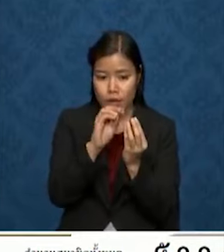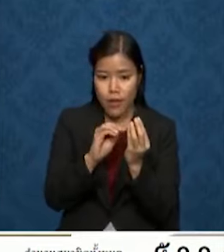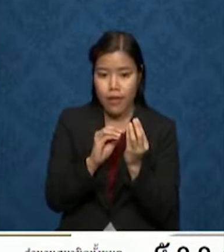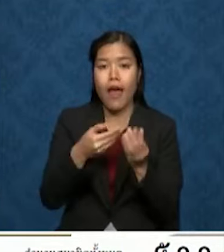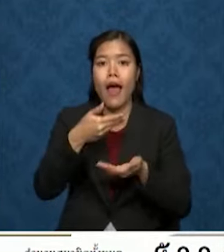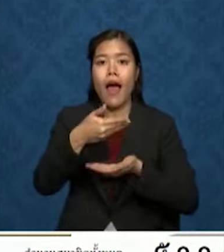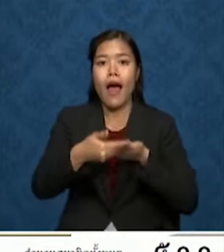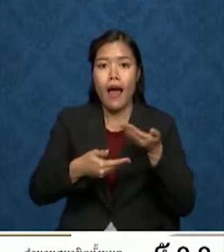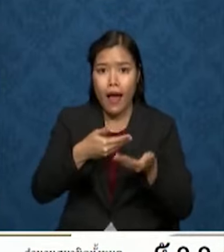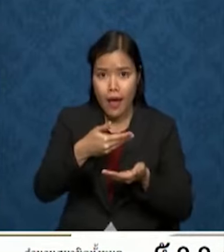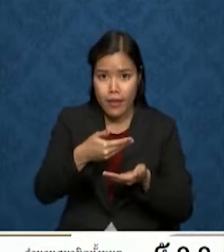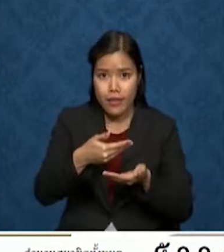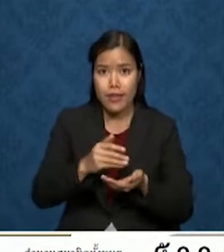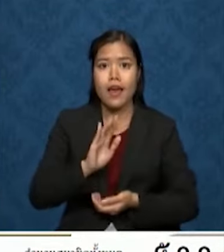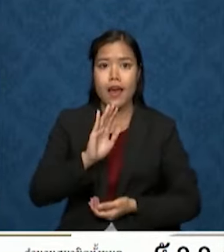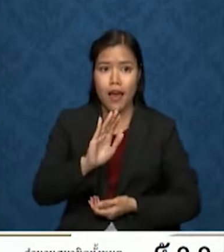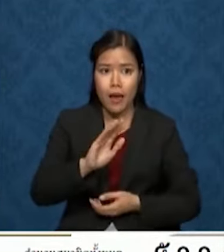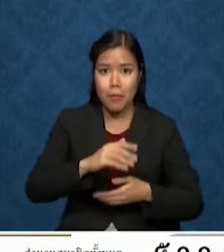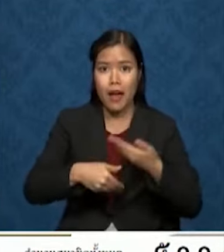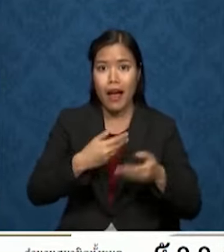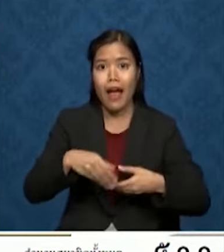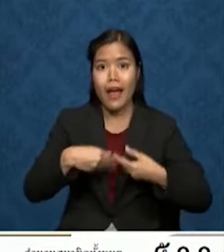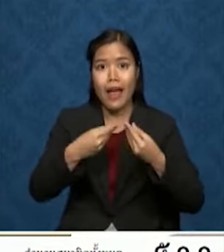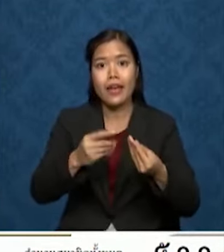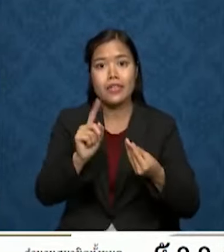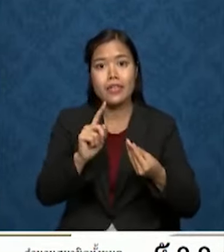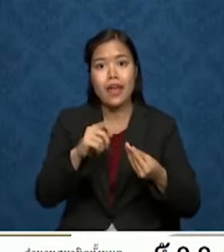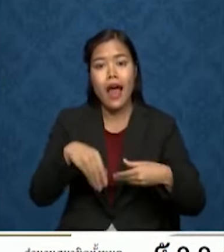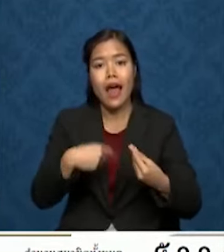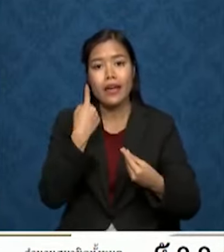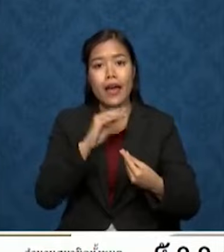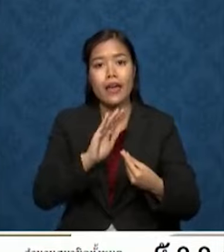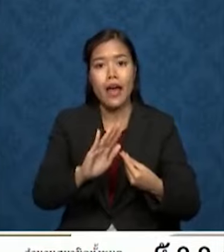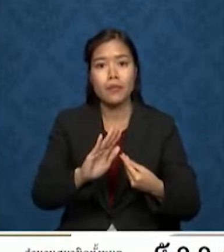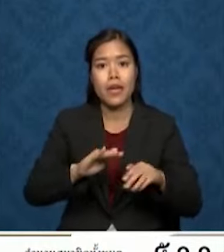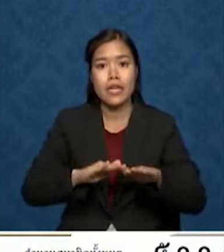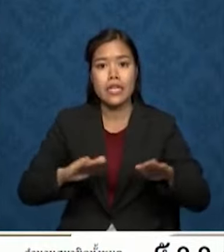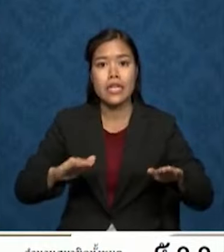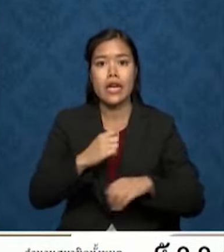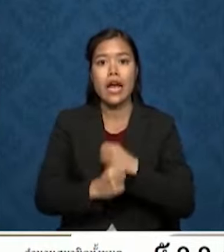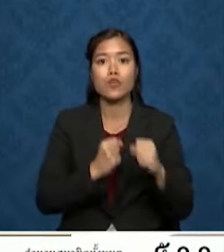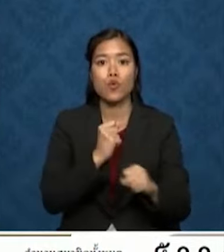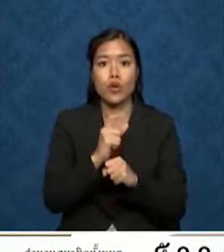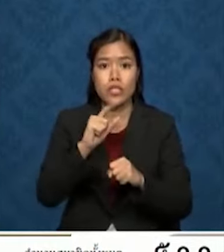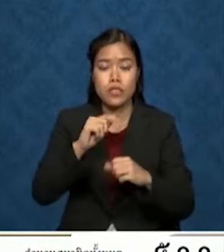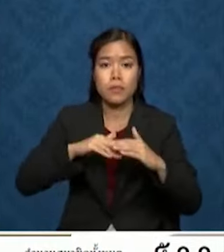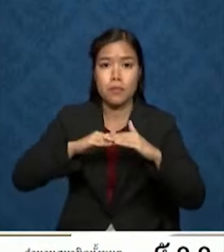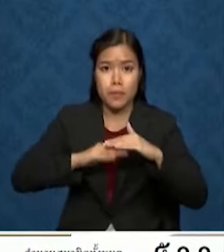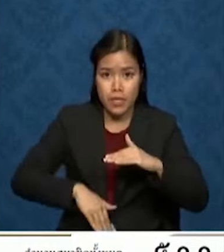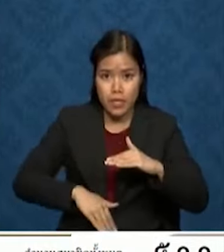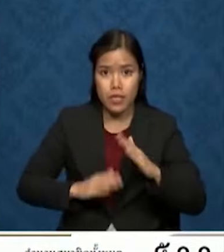ัครวบคุหอช่ดอกเพื่อการค้าให้กัผู้มีอายุต่ำกว่า 20 ปี สติมีคัญหรือสติth iottm of